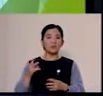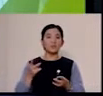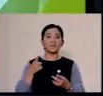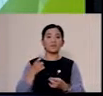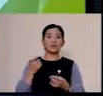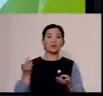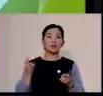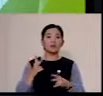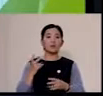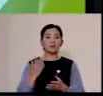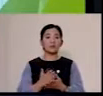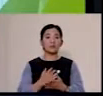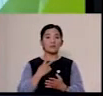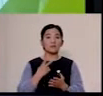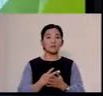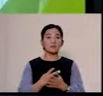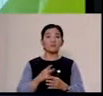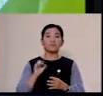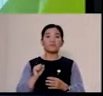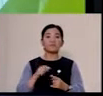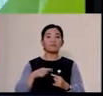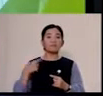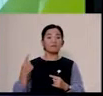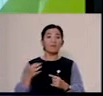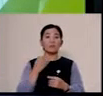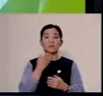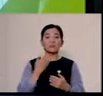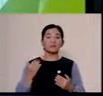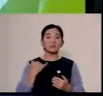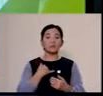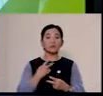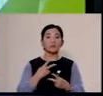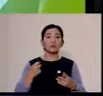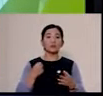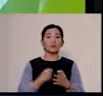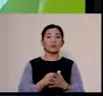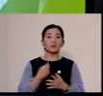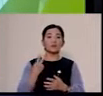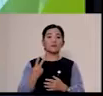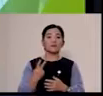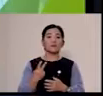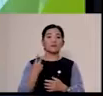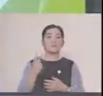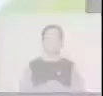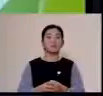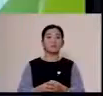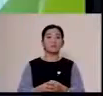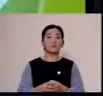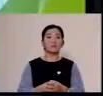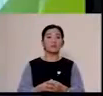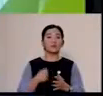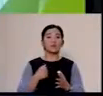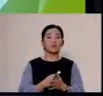вот 300 у нас есть, как вы видите. А в следующем, в последнем, у нас получается до 2 миллиона. То есть